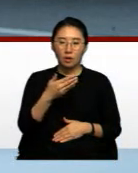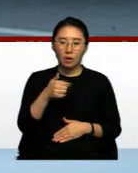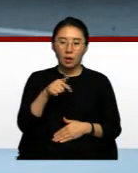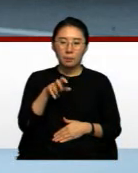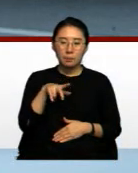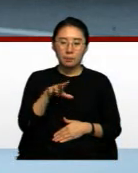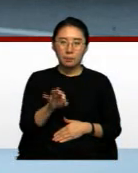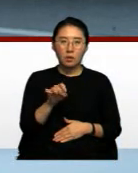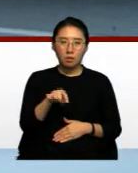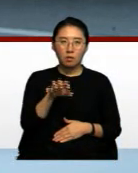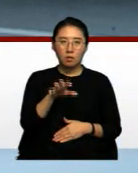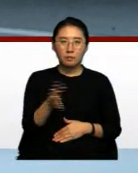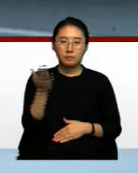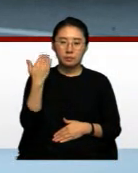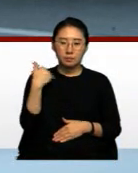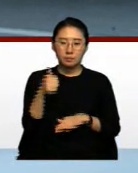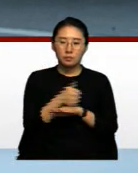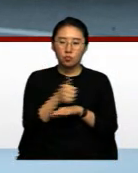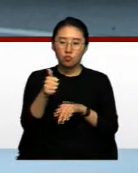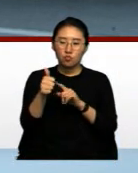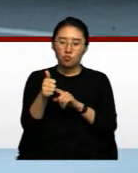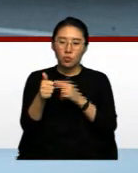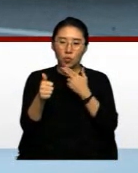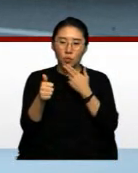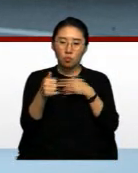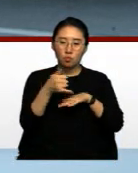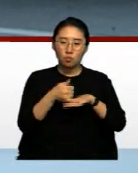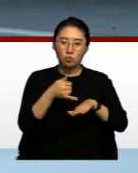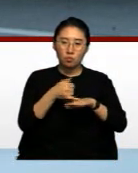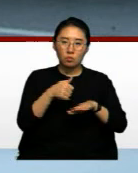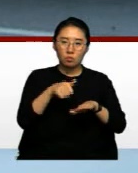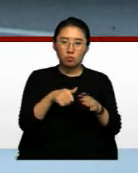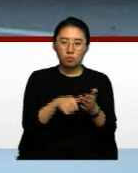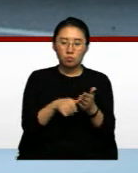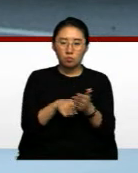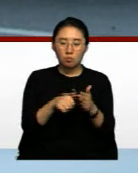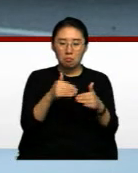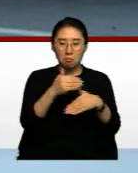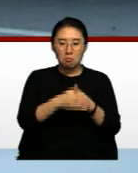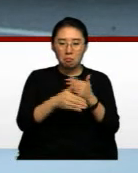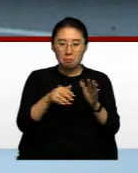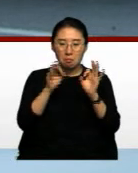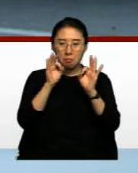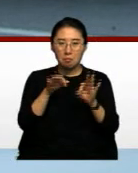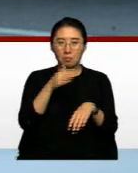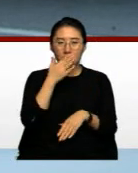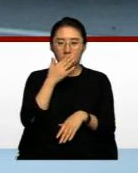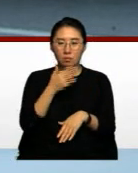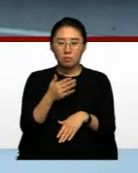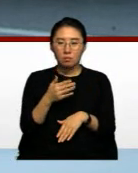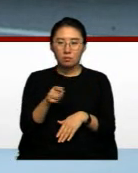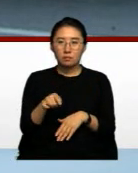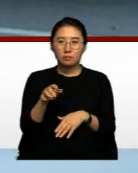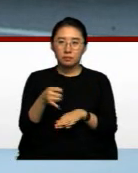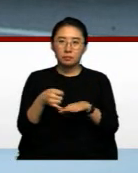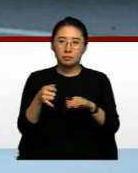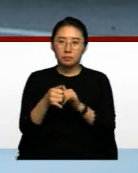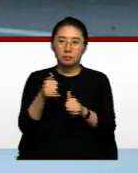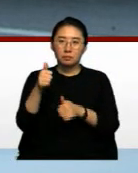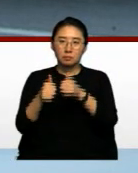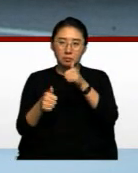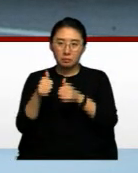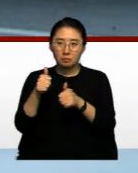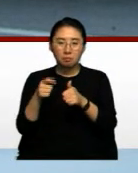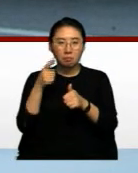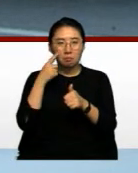가평군 청평면을 지나다 보면 주인은 없고 농특산물만 올라가 있는 가판대를 만날 수 있습니다. 이 지역 농민들이 시험